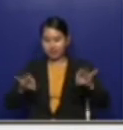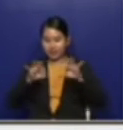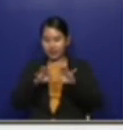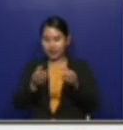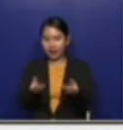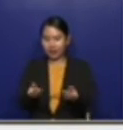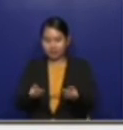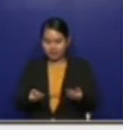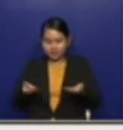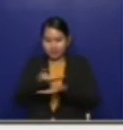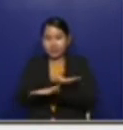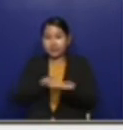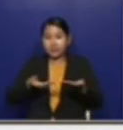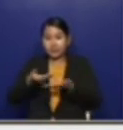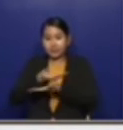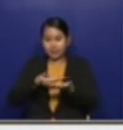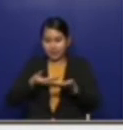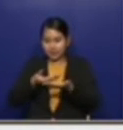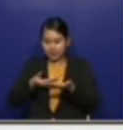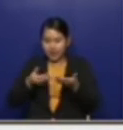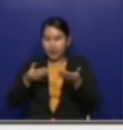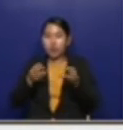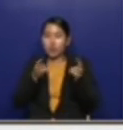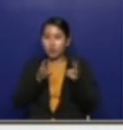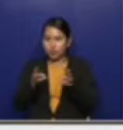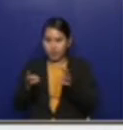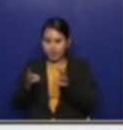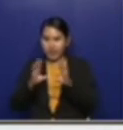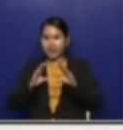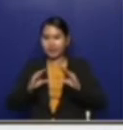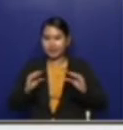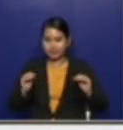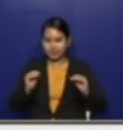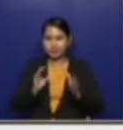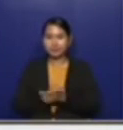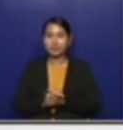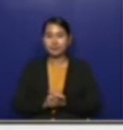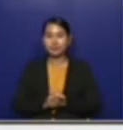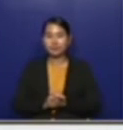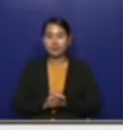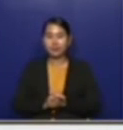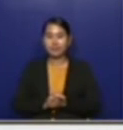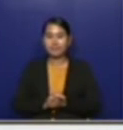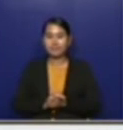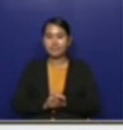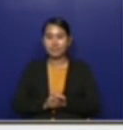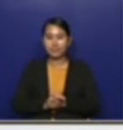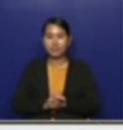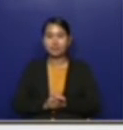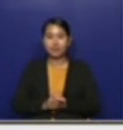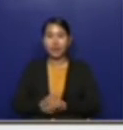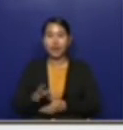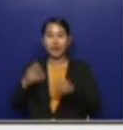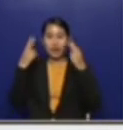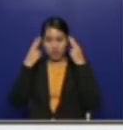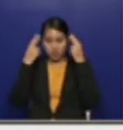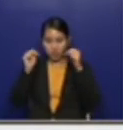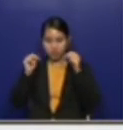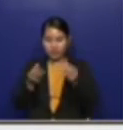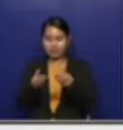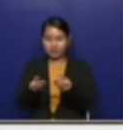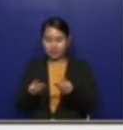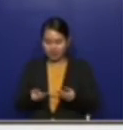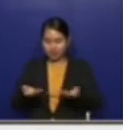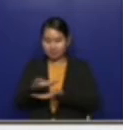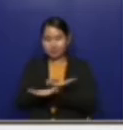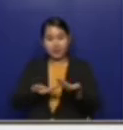าแก้ไขปัญหาอย่างสันติวิธีโดยท่านนายกรัฐมนตรีควรรับเรื่องนี้ไปพิจารณ